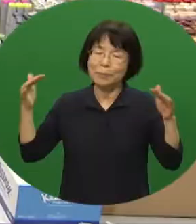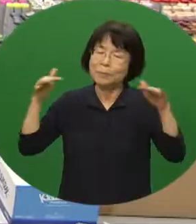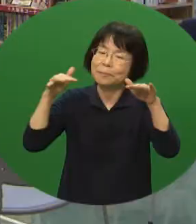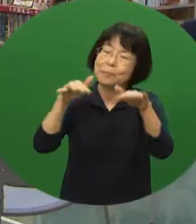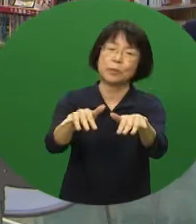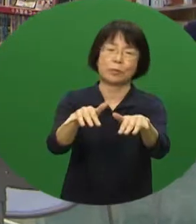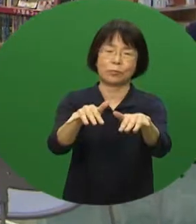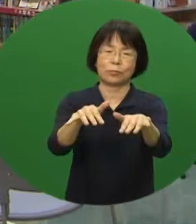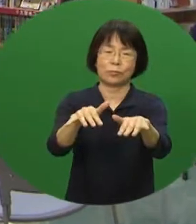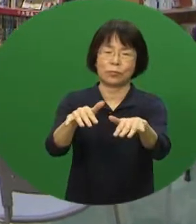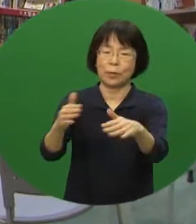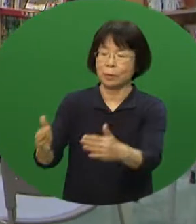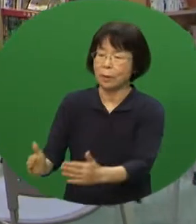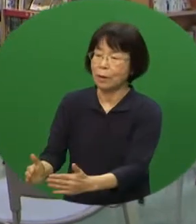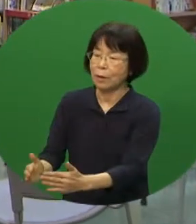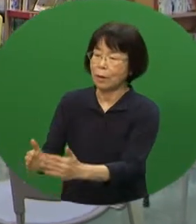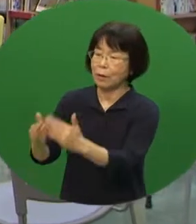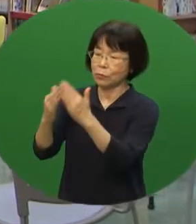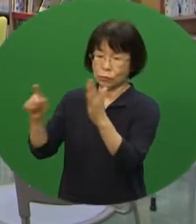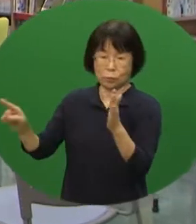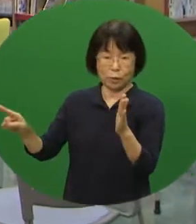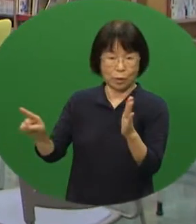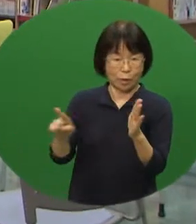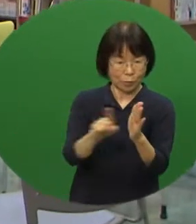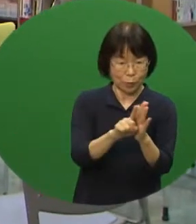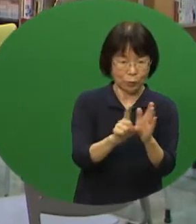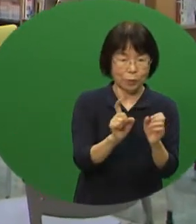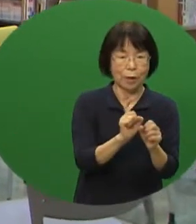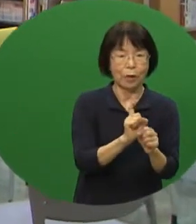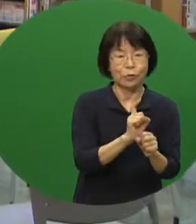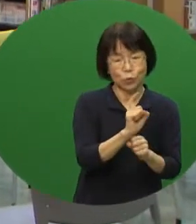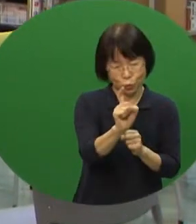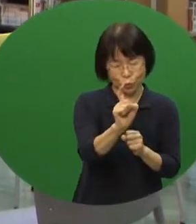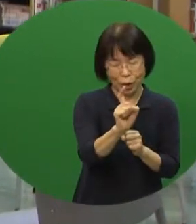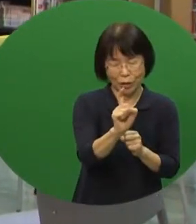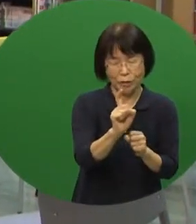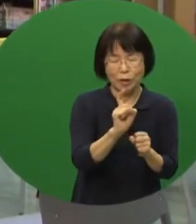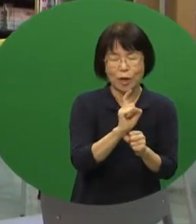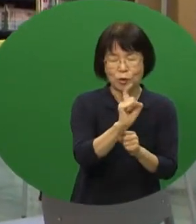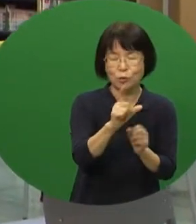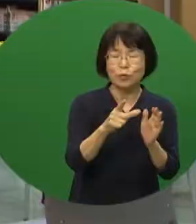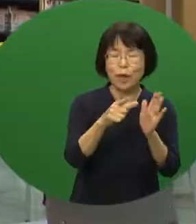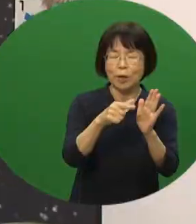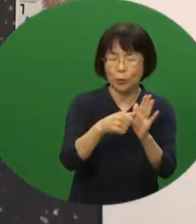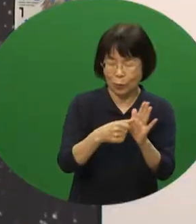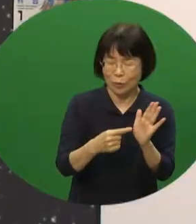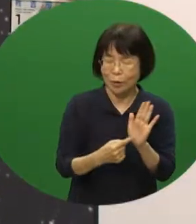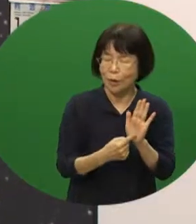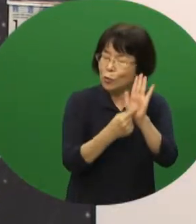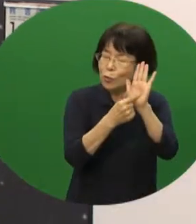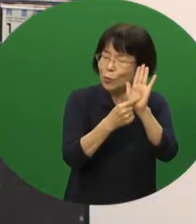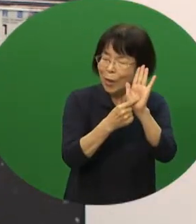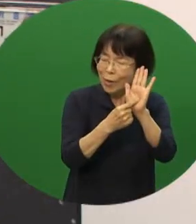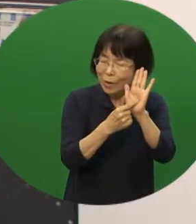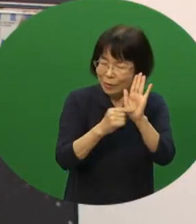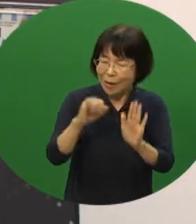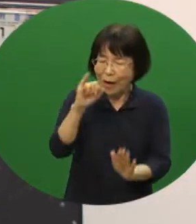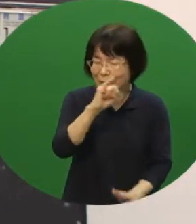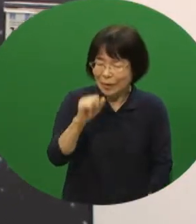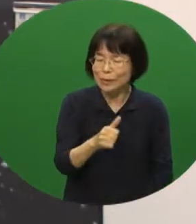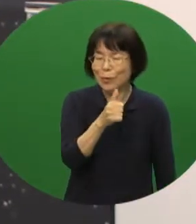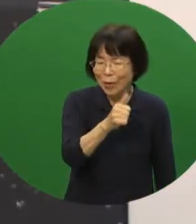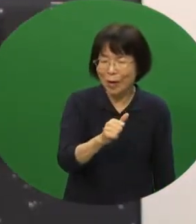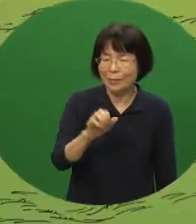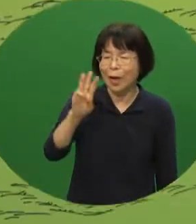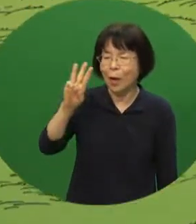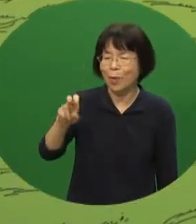。ところで漫画ミュージアムは今月開館10周年を迎えました。 10周年の節目に際し、漫画家